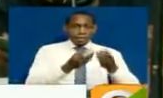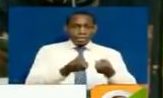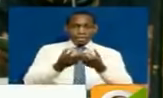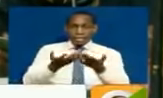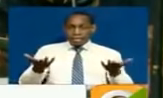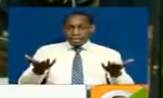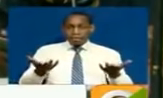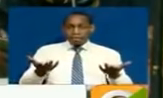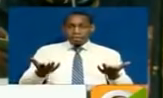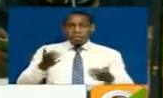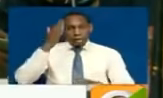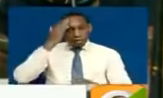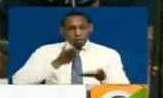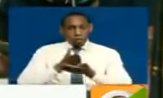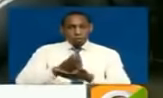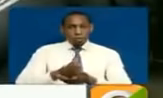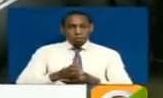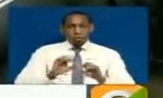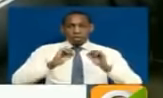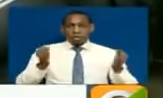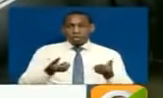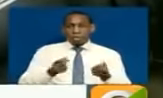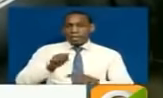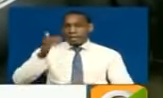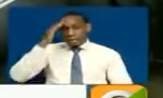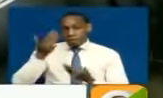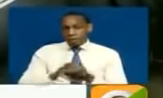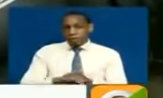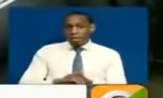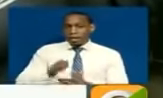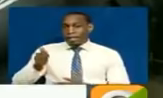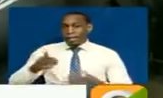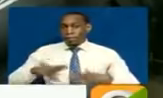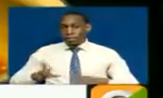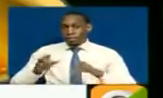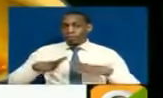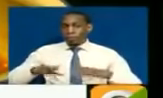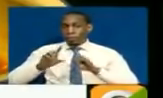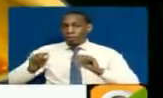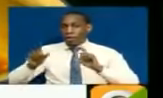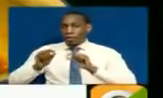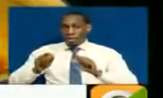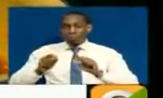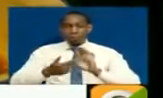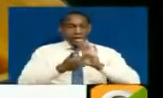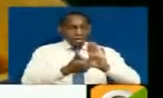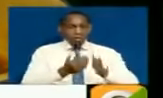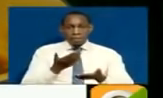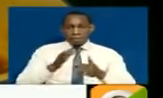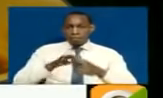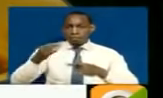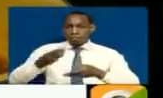wao wanatujulia mtandaoni, wengine wanatujua kutokana na word of mouth advertising. Customer fulani pengine amenunua mboga